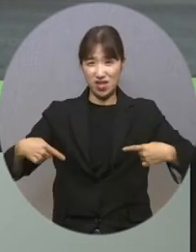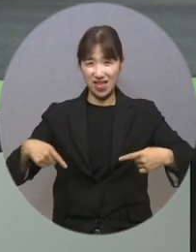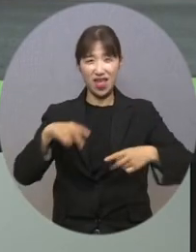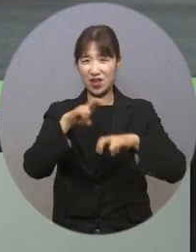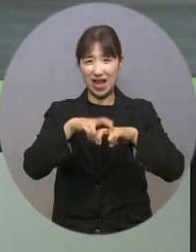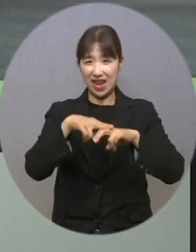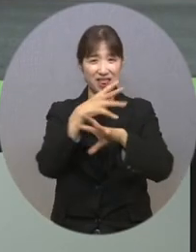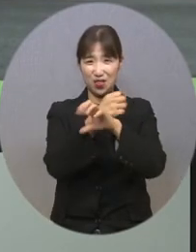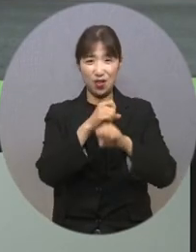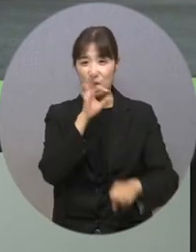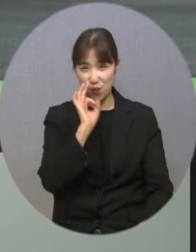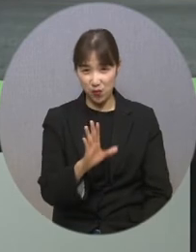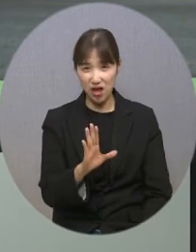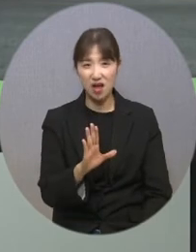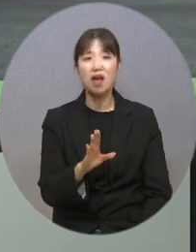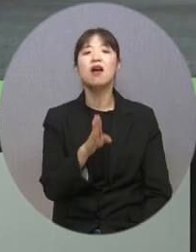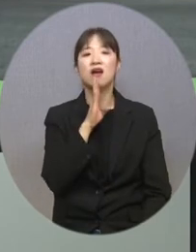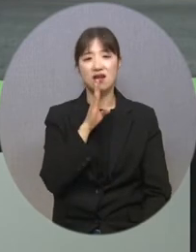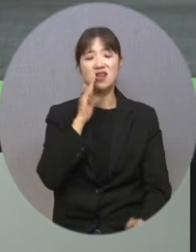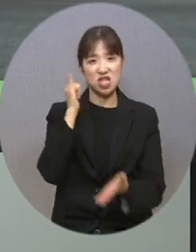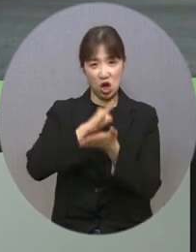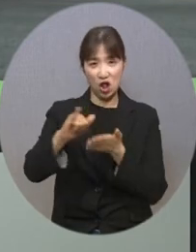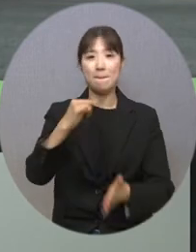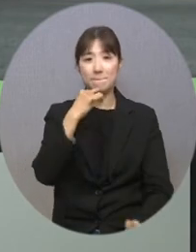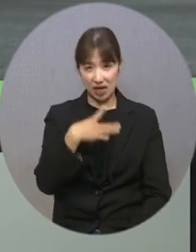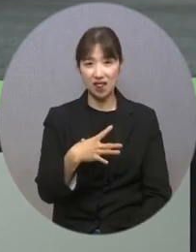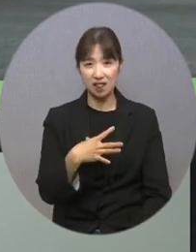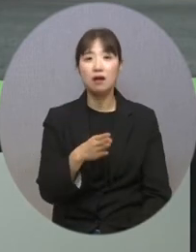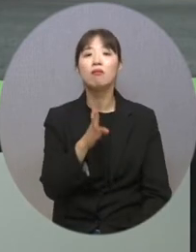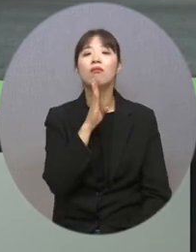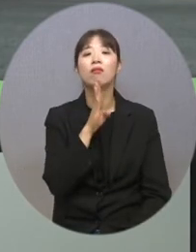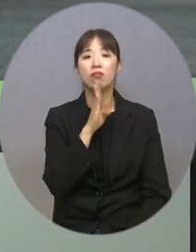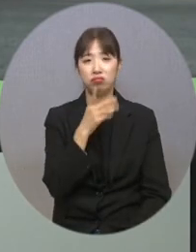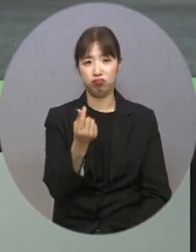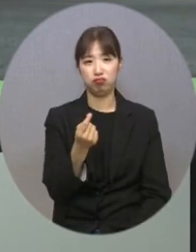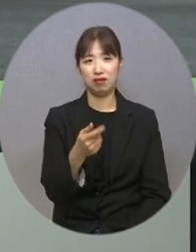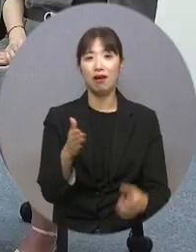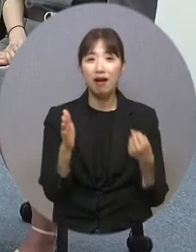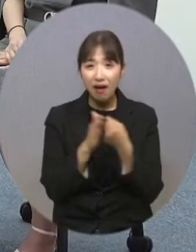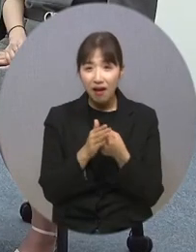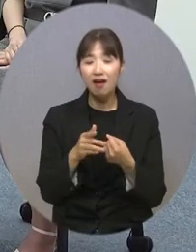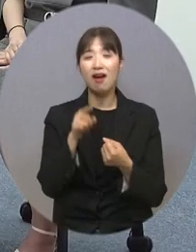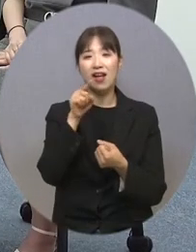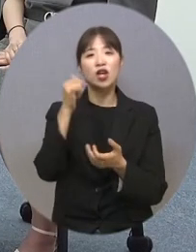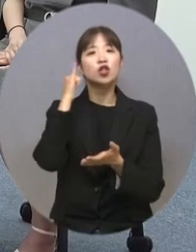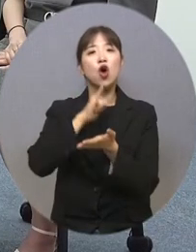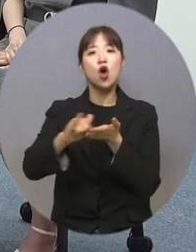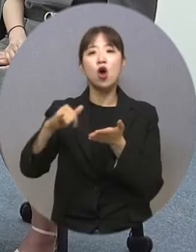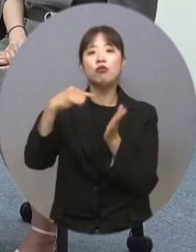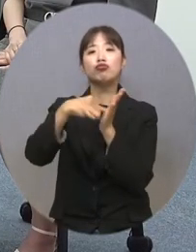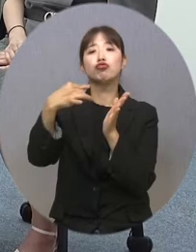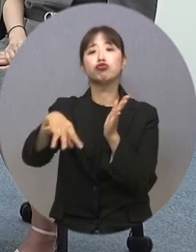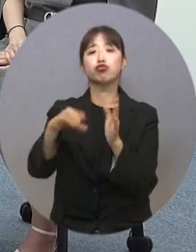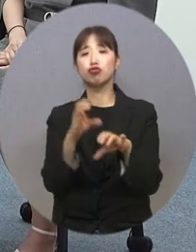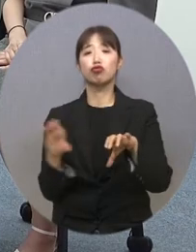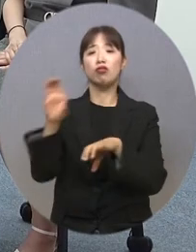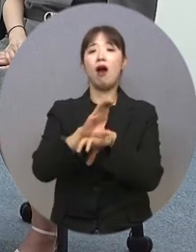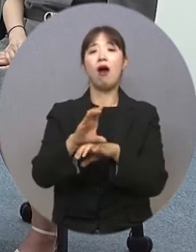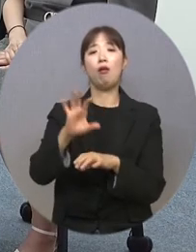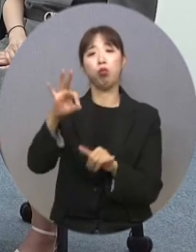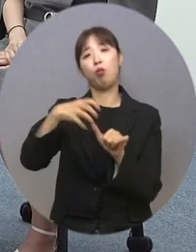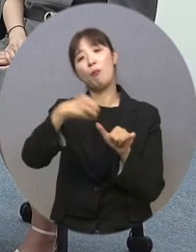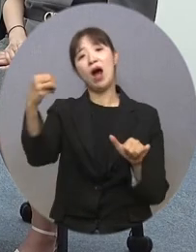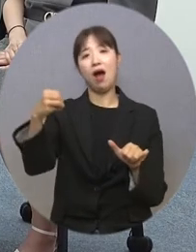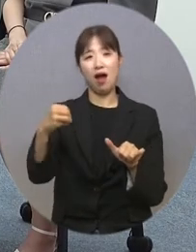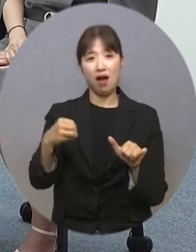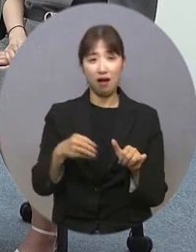예민한 기능 자체가 없고 변화로 해라 내일은 그런거 잖아요 근데 마세요 그렇게 해서 전화 스스로 그것까지 파다가 요